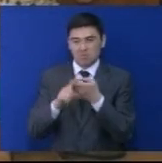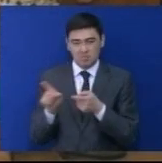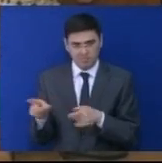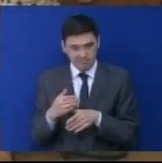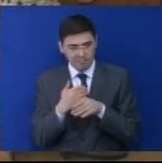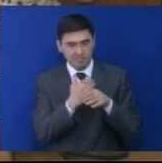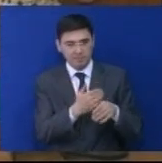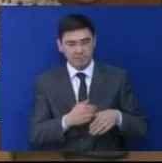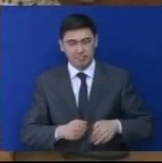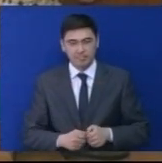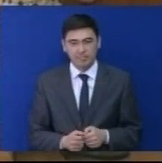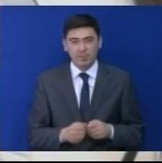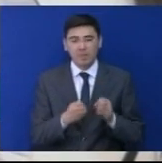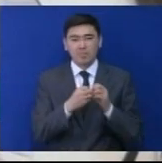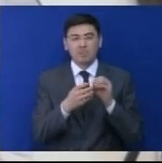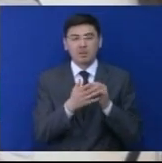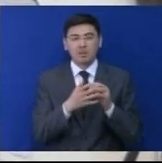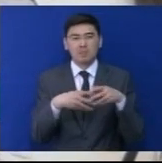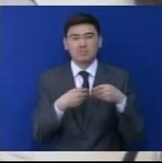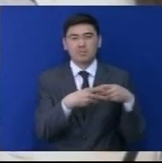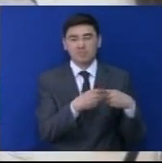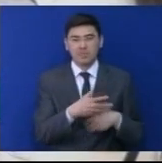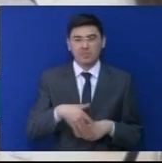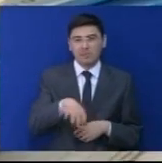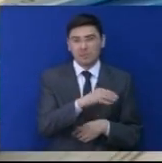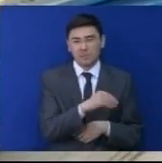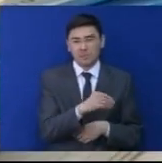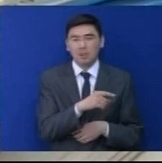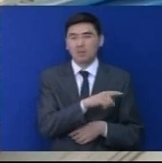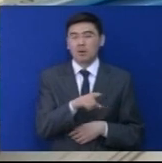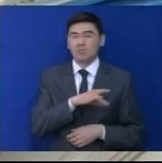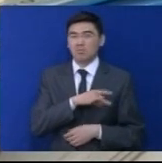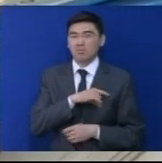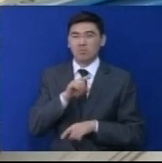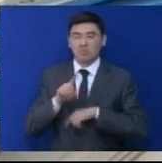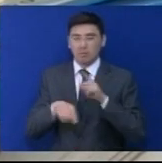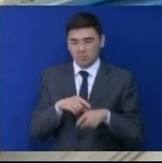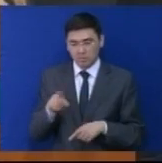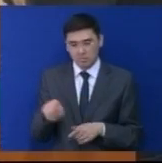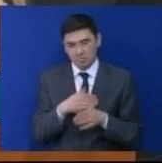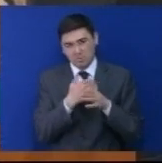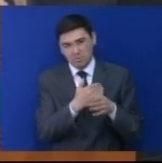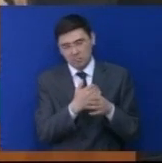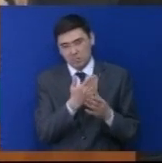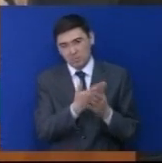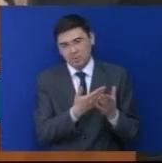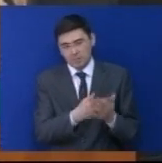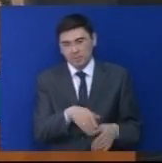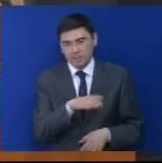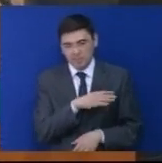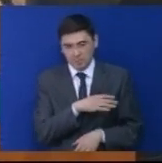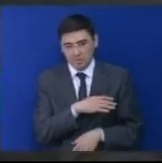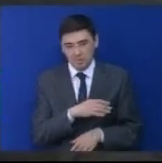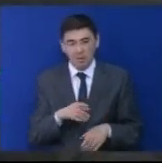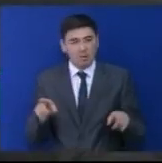Все 15 семей, пришедших на прием, получили консультации по всем интересующим их вопросам. По словам представителей фонда, такая работа